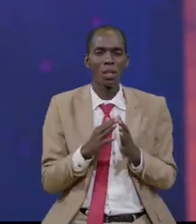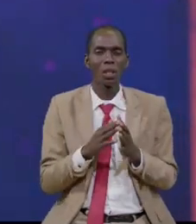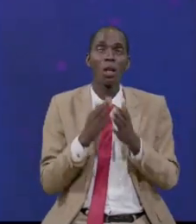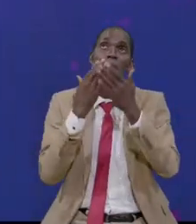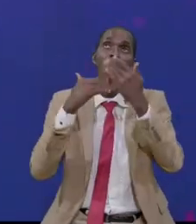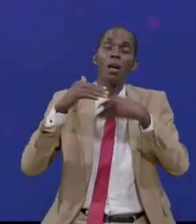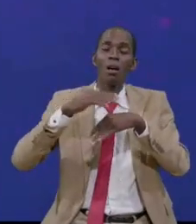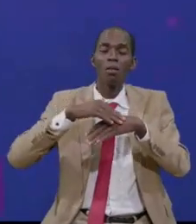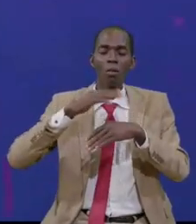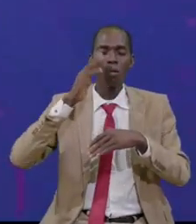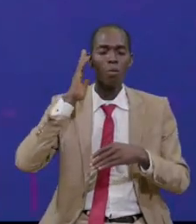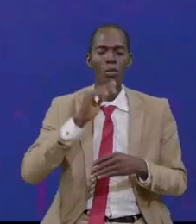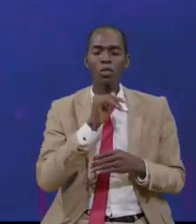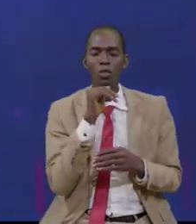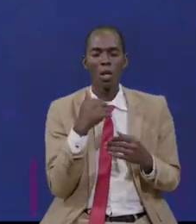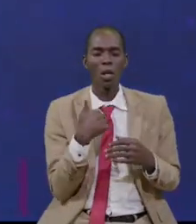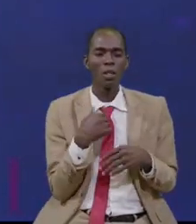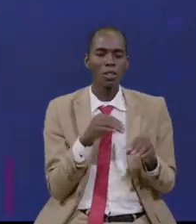Le ciel ne va pas t'accepter.